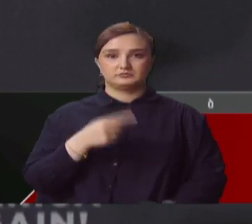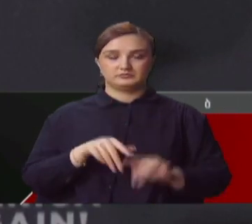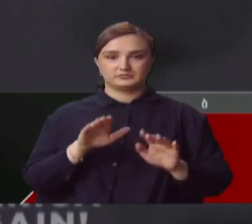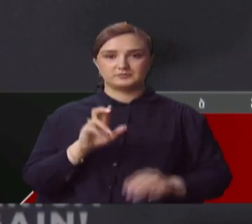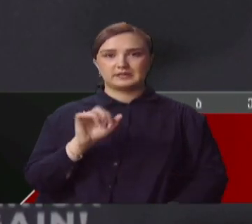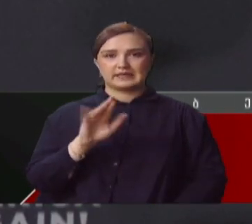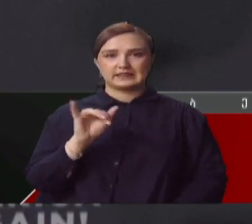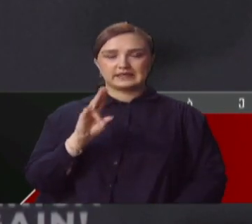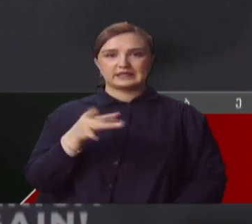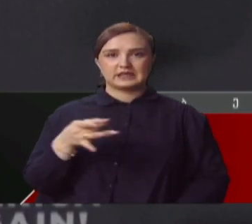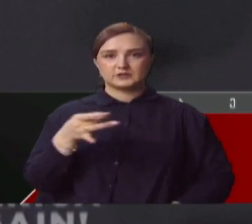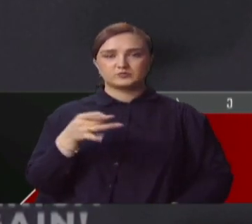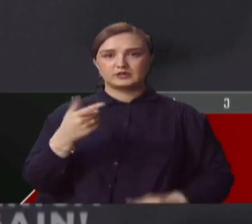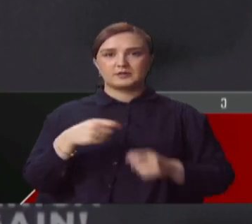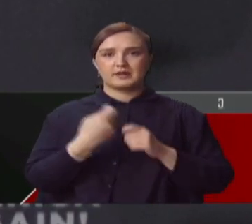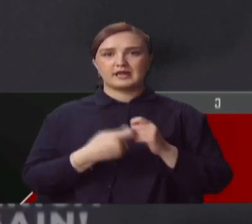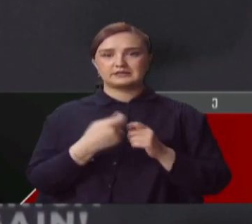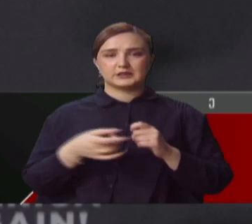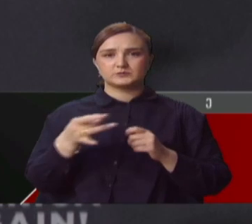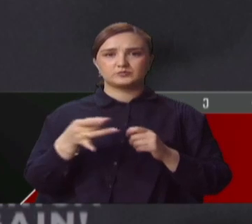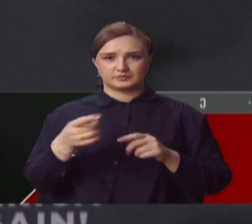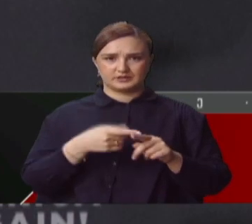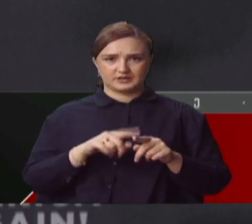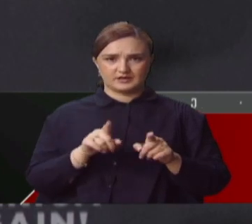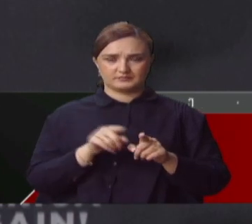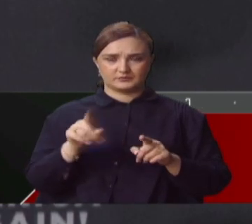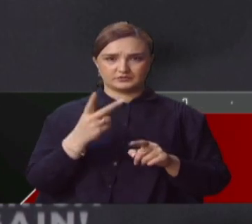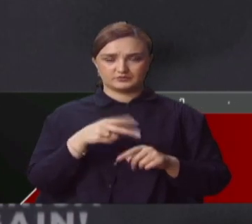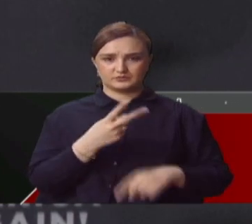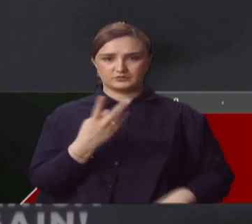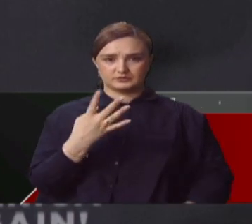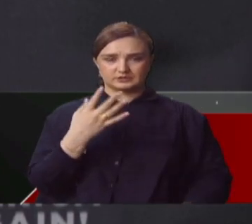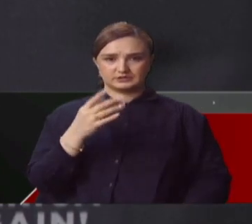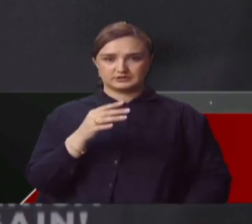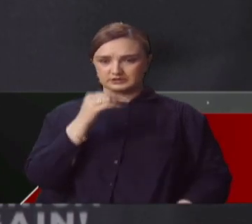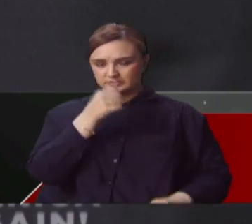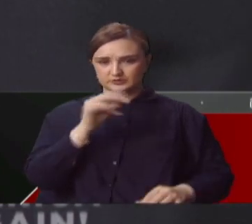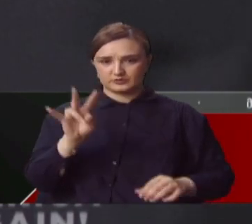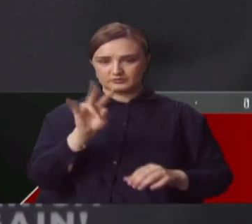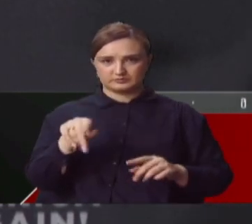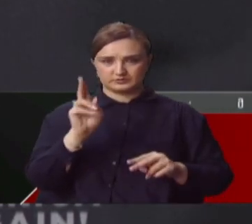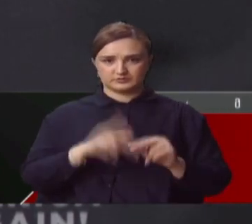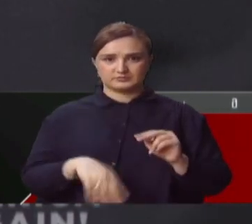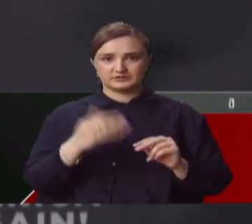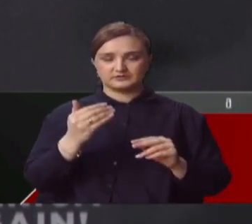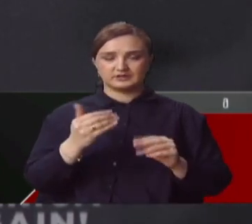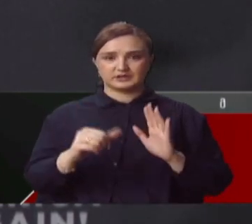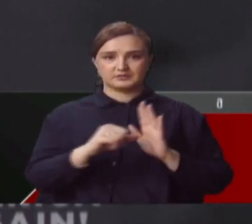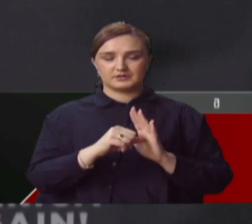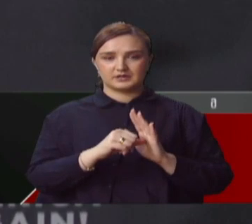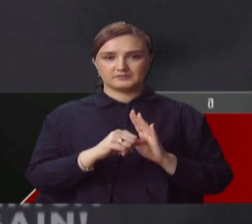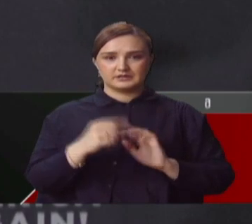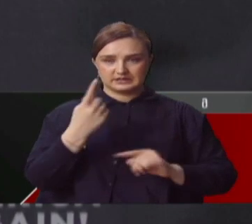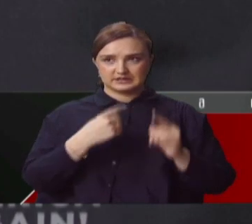ბაიდენის ბანერის რესპუბლიკა 2024 წლის 5 ნოემბერს დასრულდება. თქვენი დახმარებით ქვეყანას დავიბრუნებთ. თქვენ